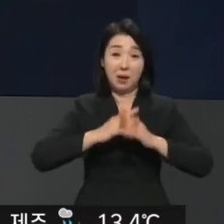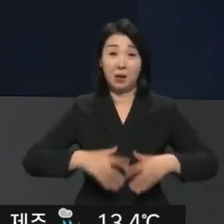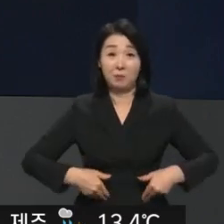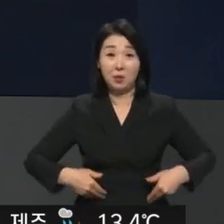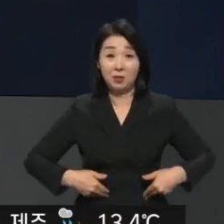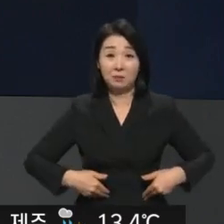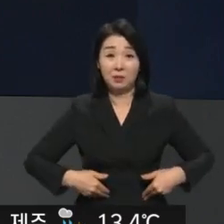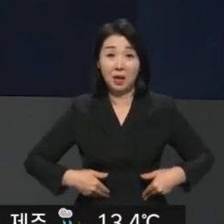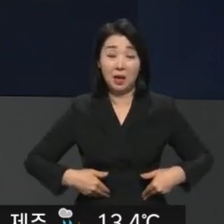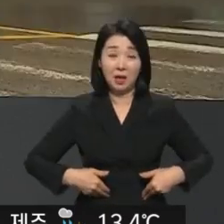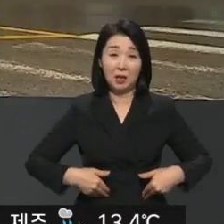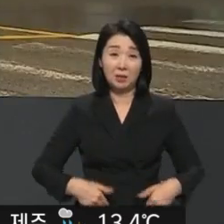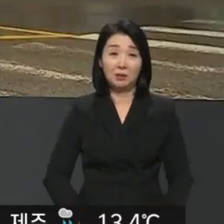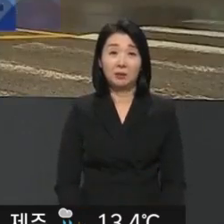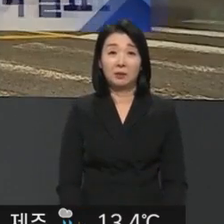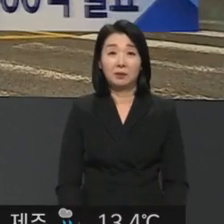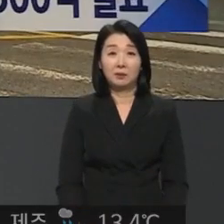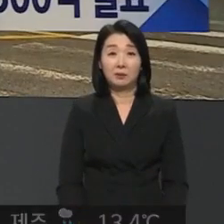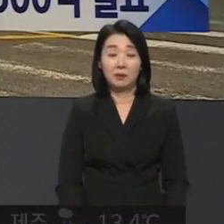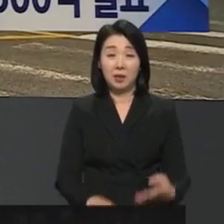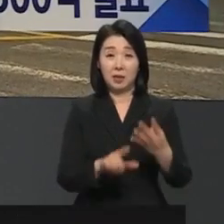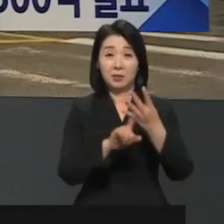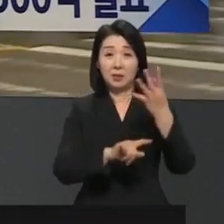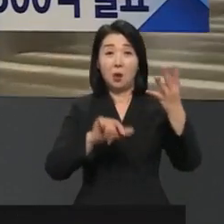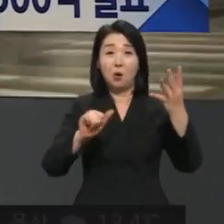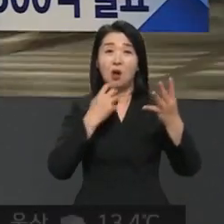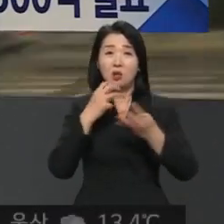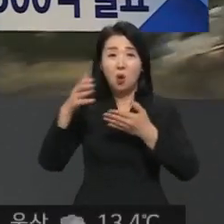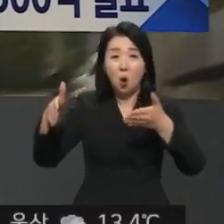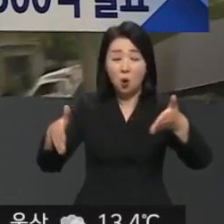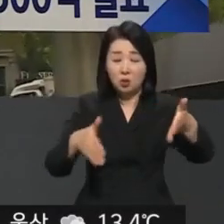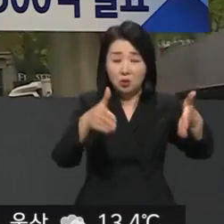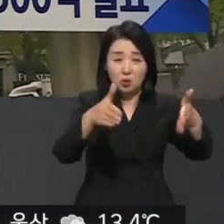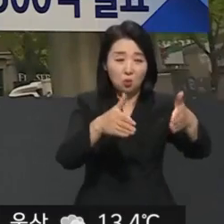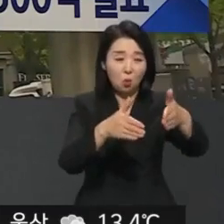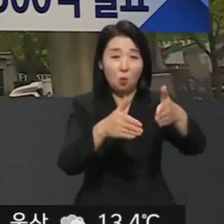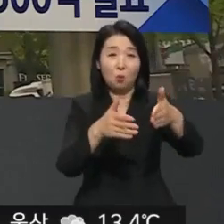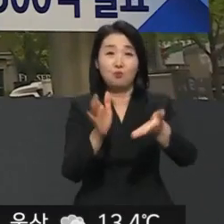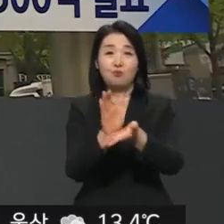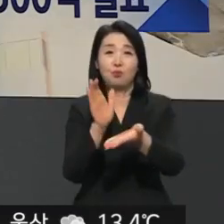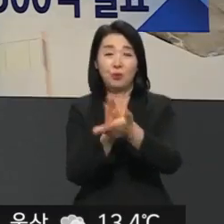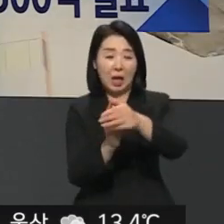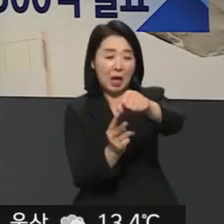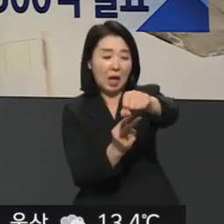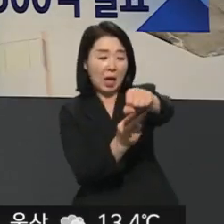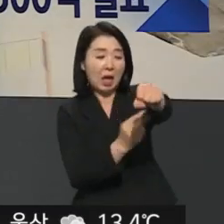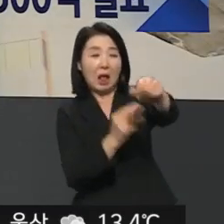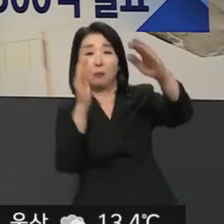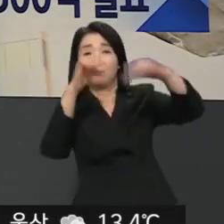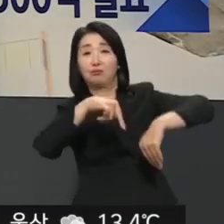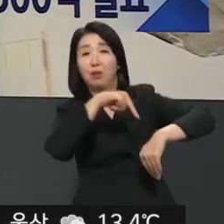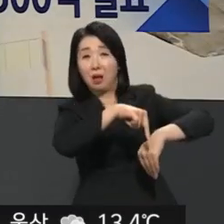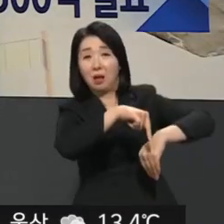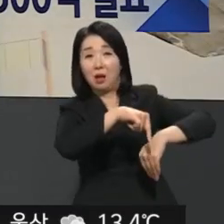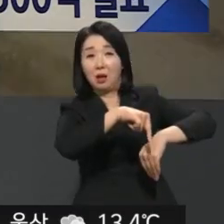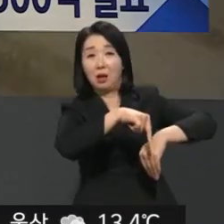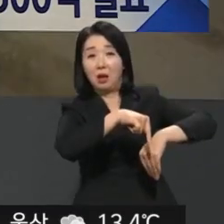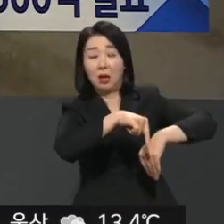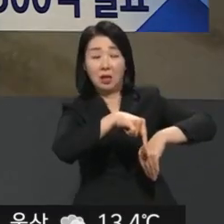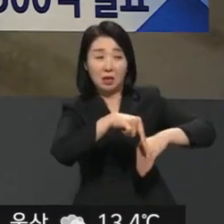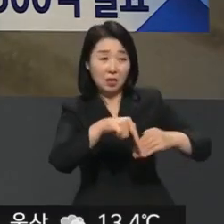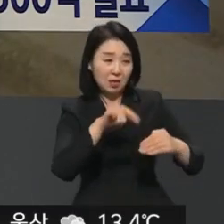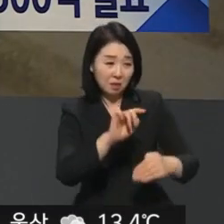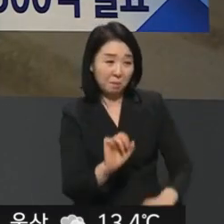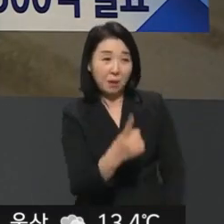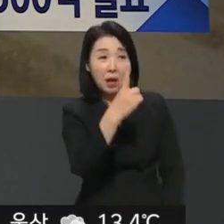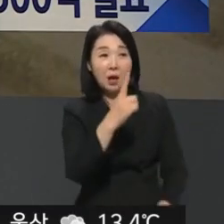가져왔습니다. 지난 5일 경기도 성남 분당시 한복판에서 무너져 내린 정자교를 기억하십니까? 당시 이 일로 한 명이 숨지고